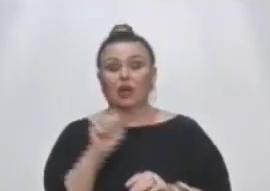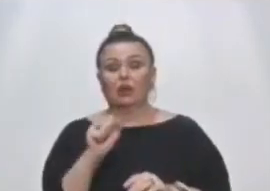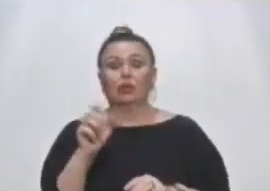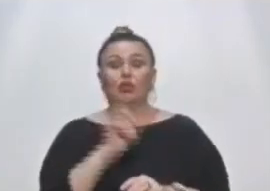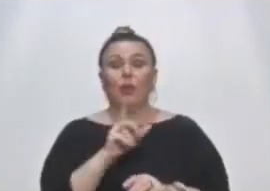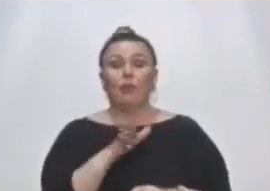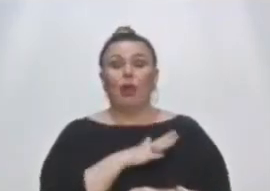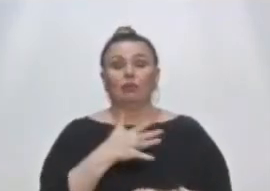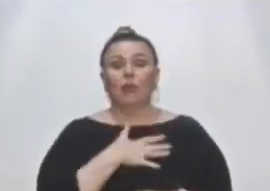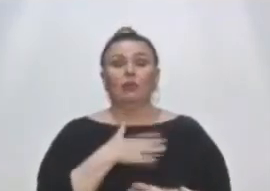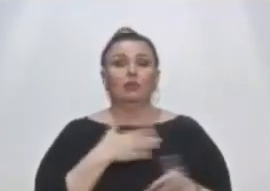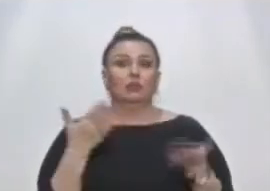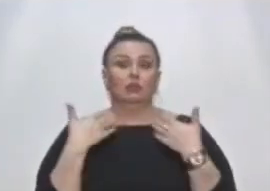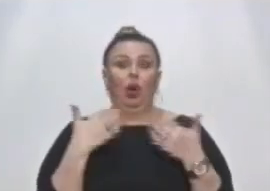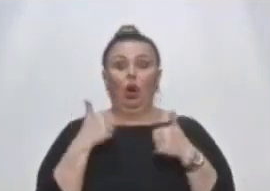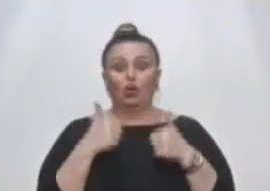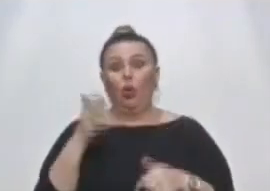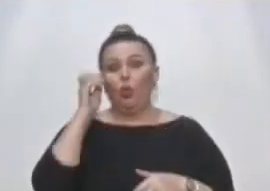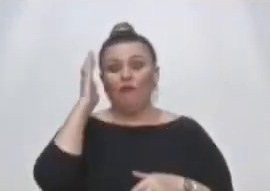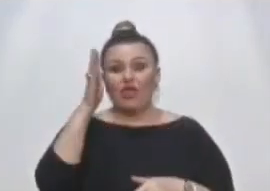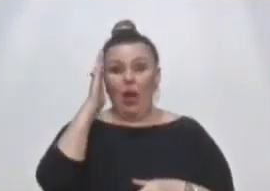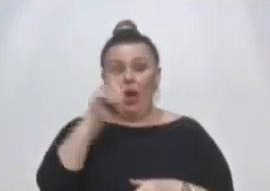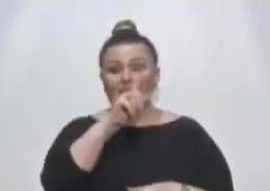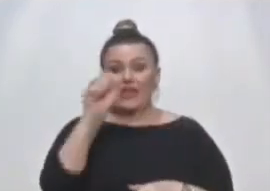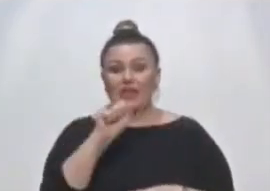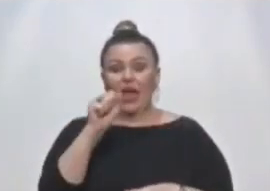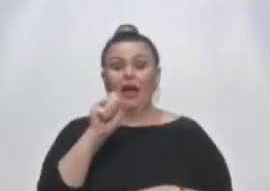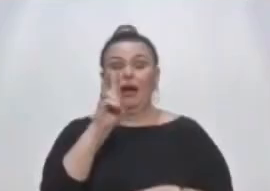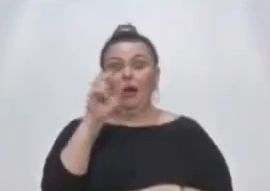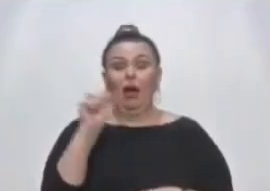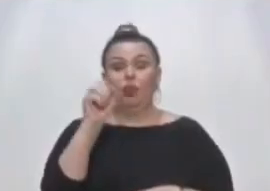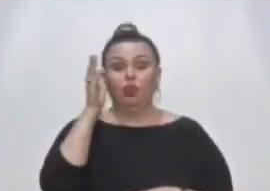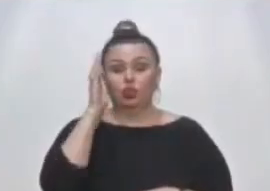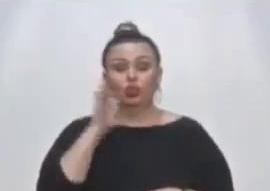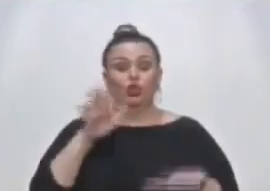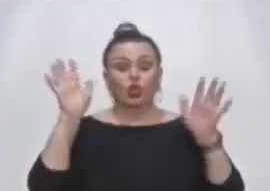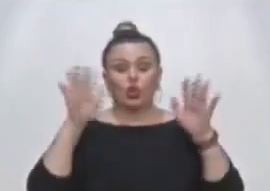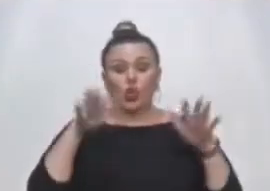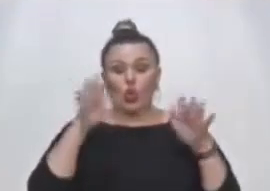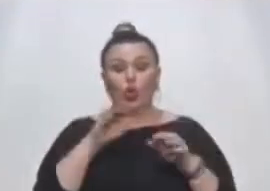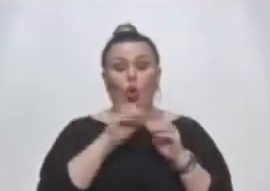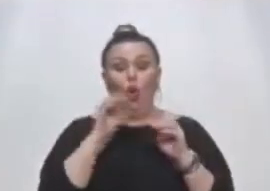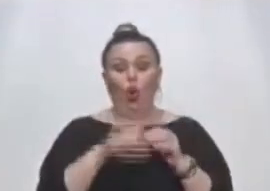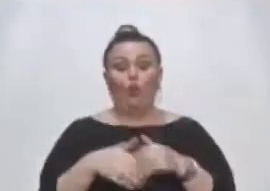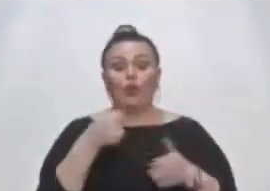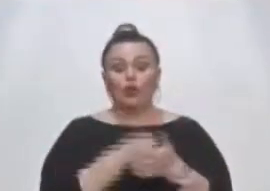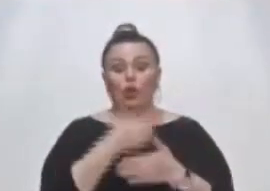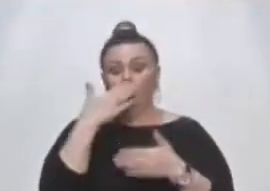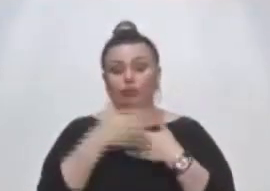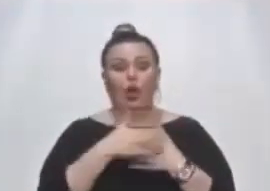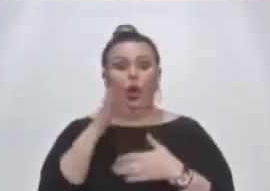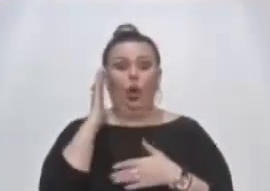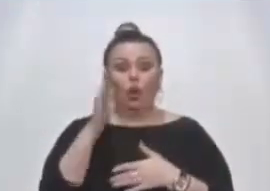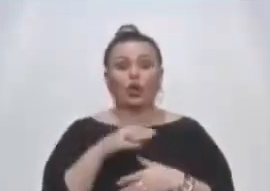əkilib və gələcək hədəfimiz odur ki, bu sahədə ağaçların sayını 10 minə çatdıraq. Sözü gedən sahədə